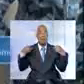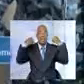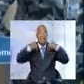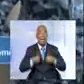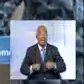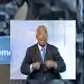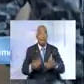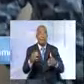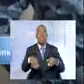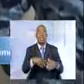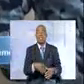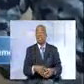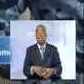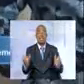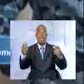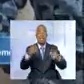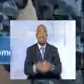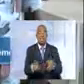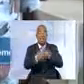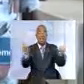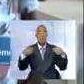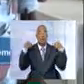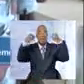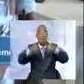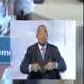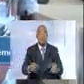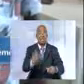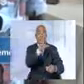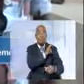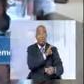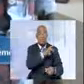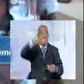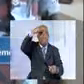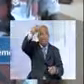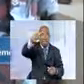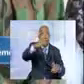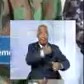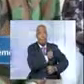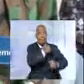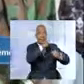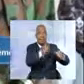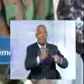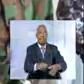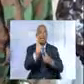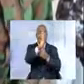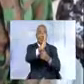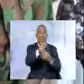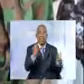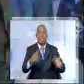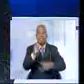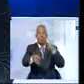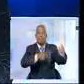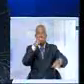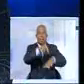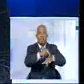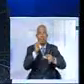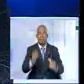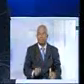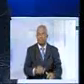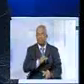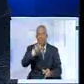est de faire la différence entre les différents corps de métier afin de ne pas se laisser surprendre par des individus mal intentionnés.